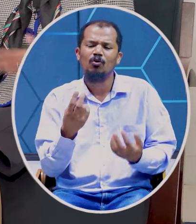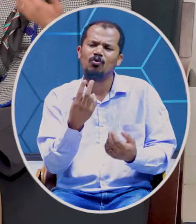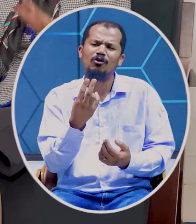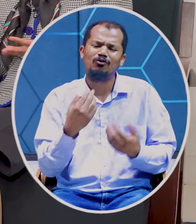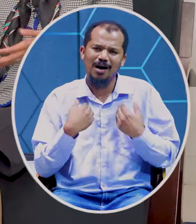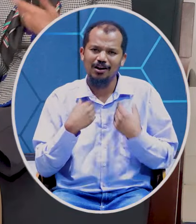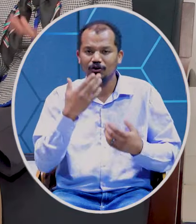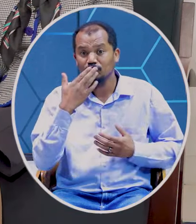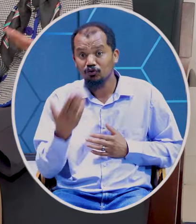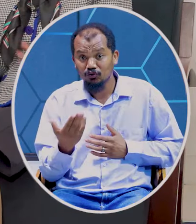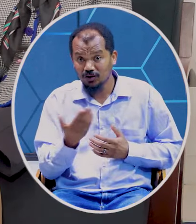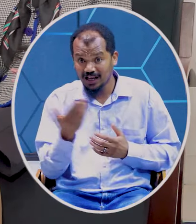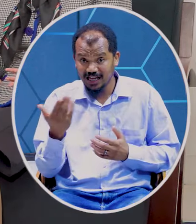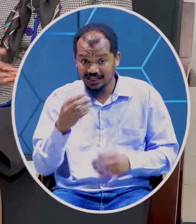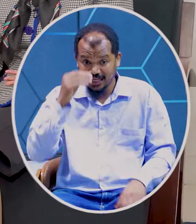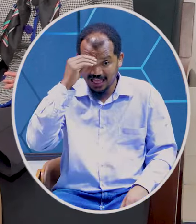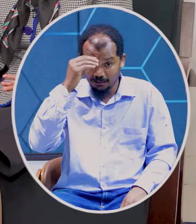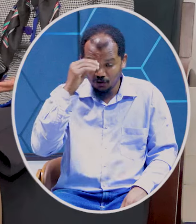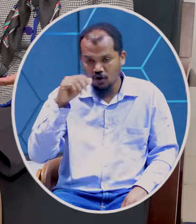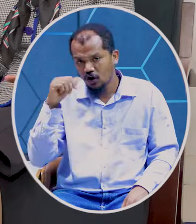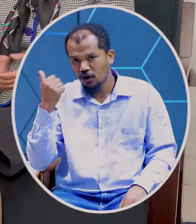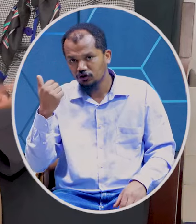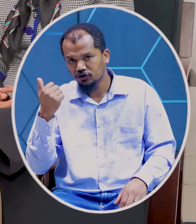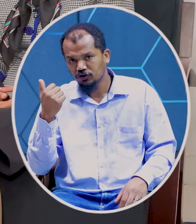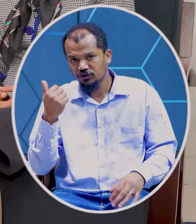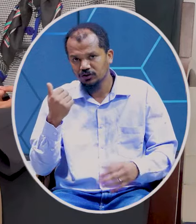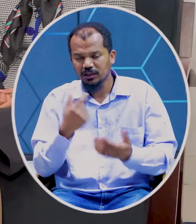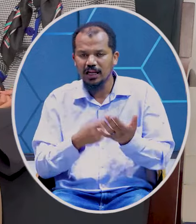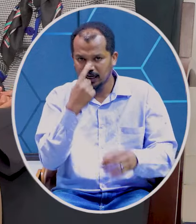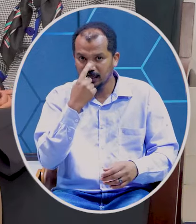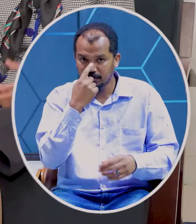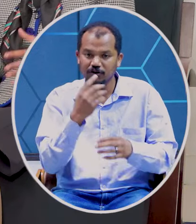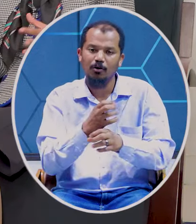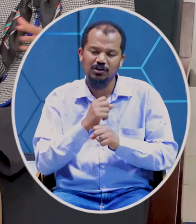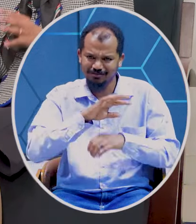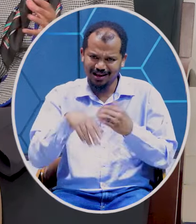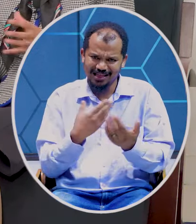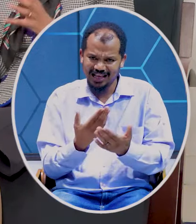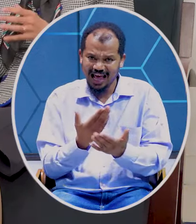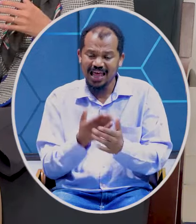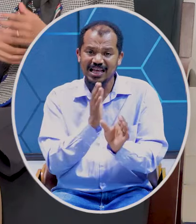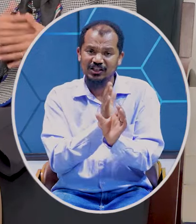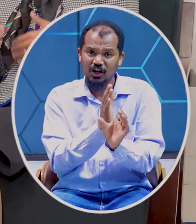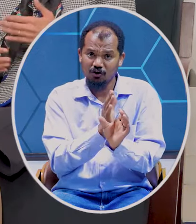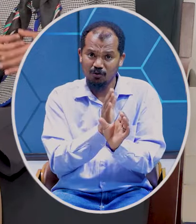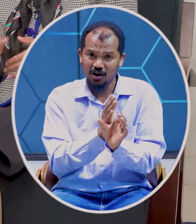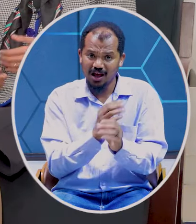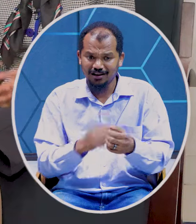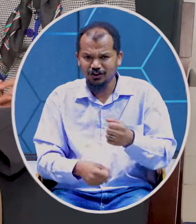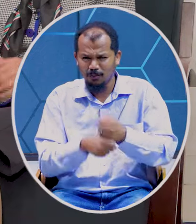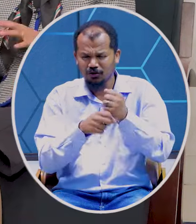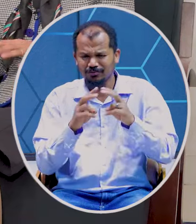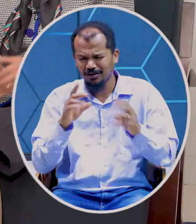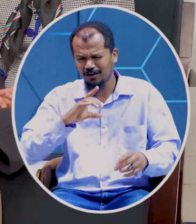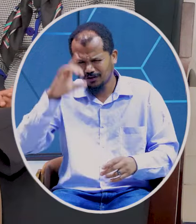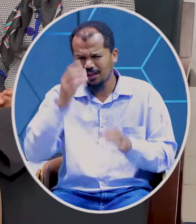ሁለቱም አለ። ያው ጥሩ ነገር ከሆነ ተምሮ ሌሎችም ይሄንን ልምድ መውሰድ እና ግን በአጠቃላይ ይሄ ስነ ልቦና